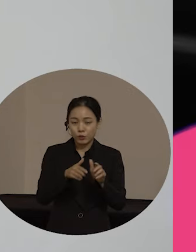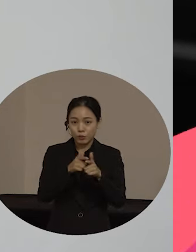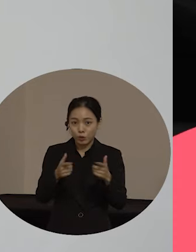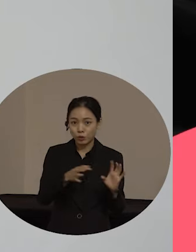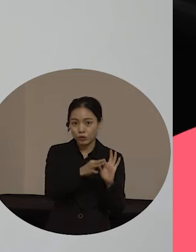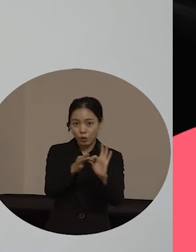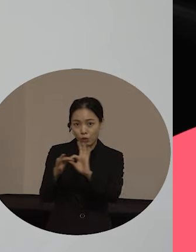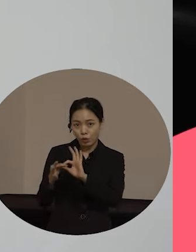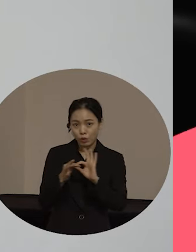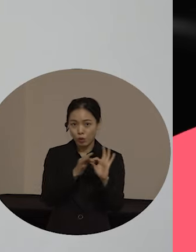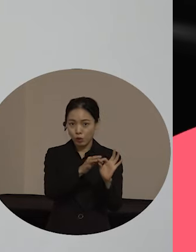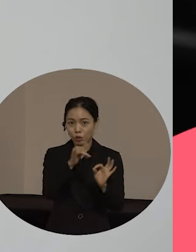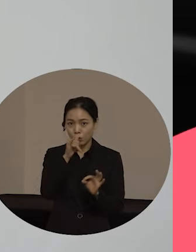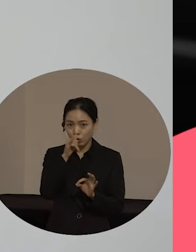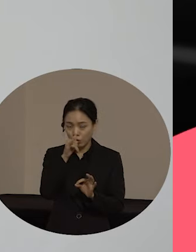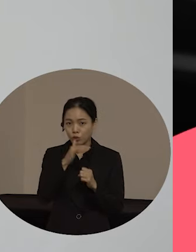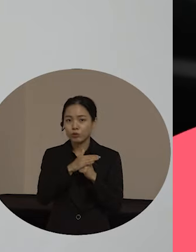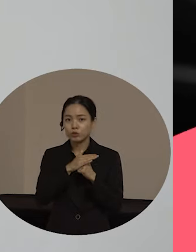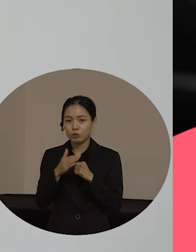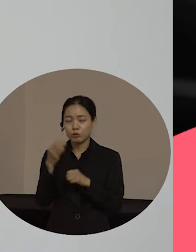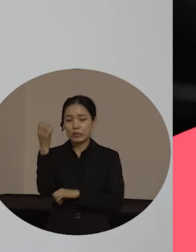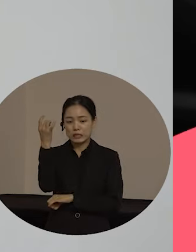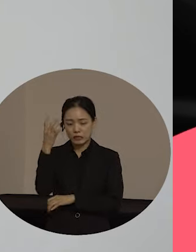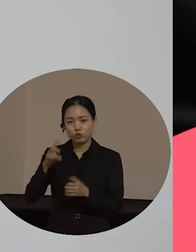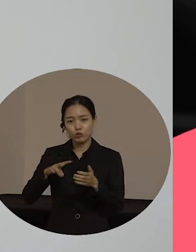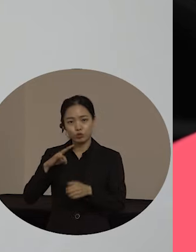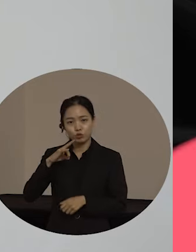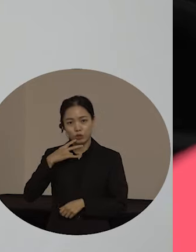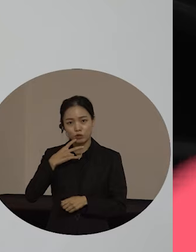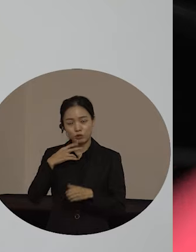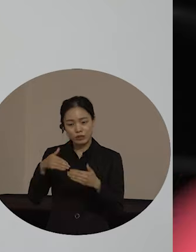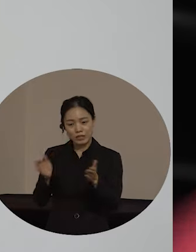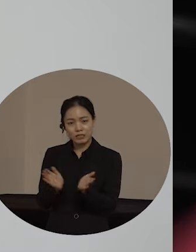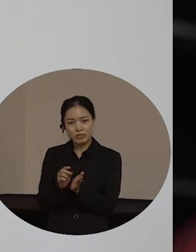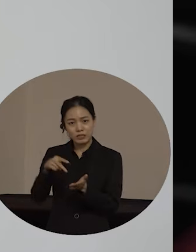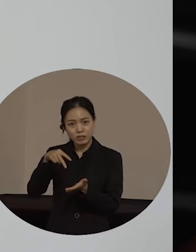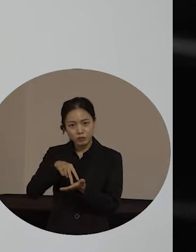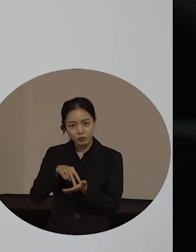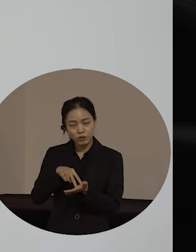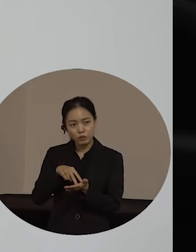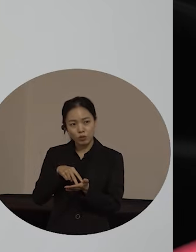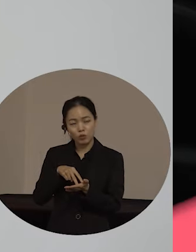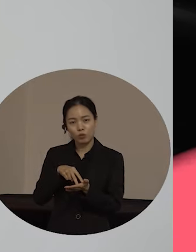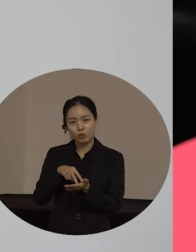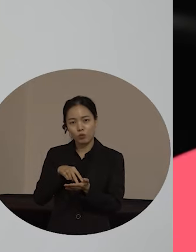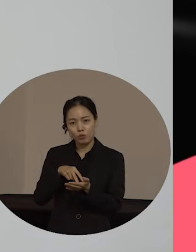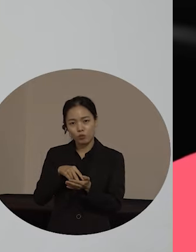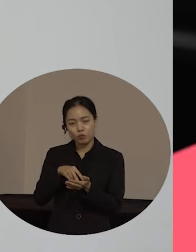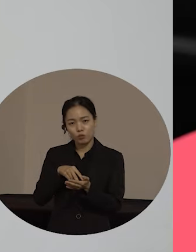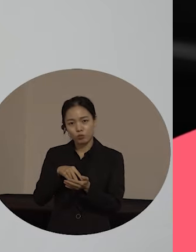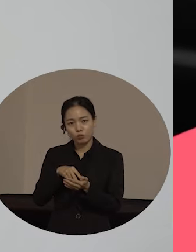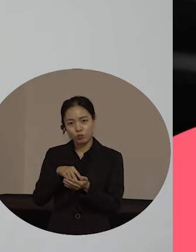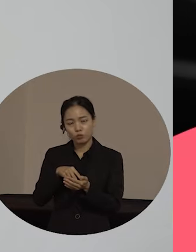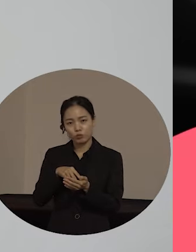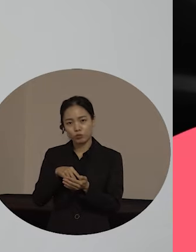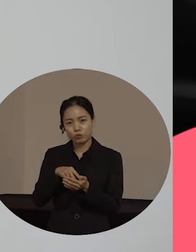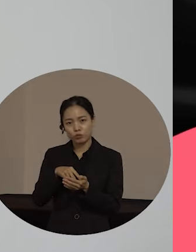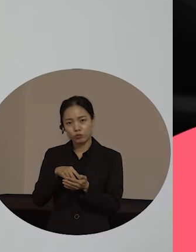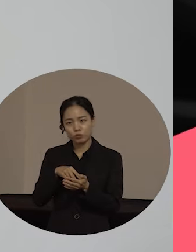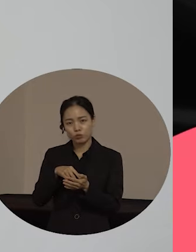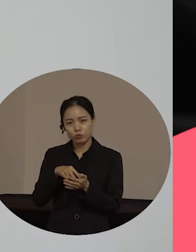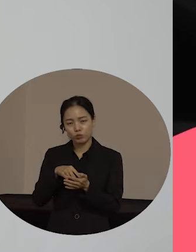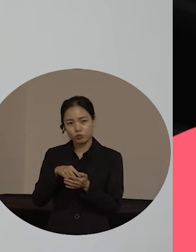뭐 대중예술이 얼마든지 될 수가 있고 이제 연극이라든지 영화가 이제 그런 사례들인데요. 그런 이제 부분에서